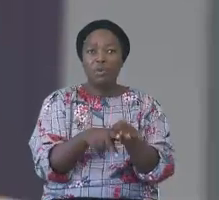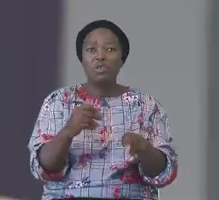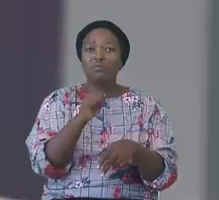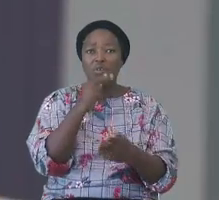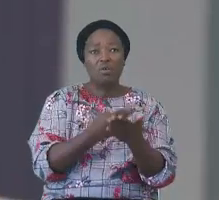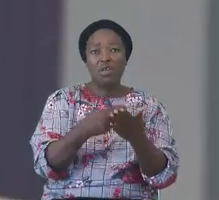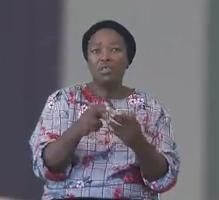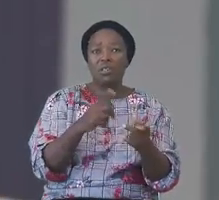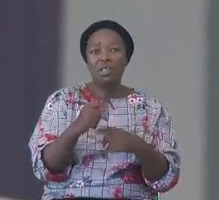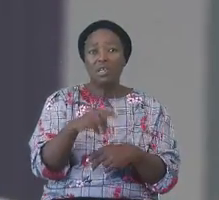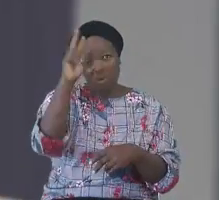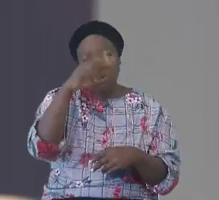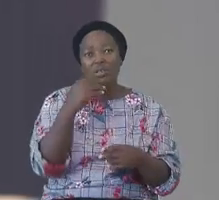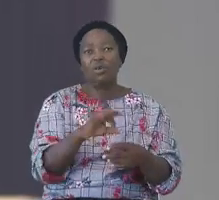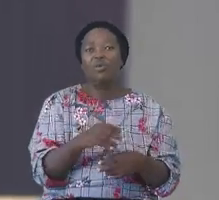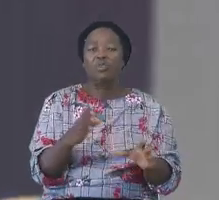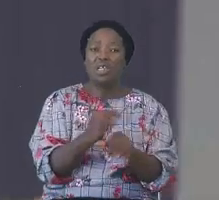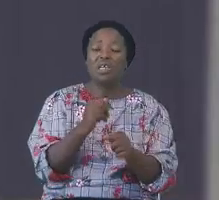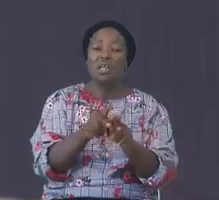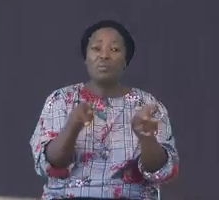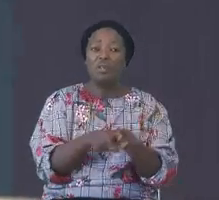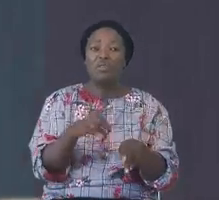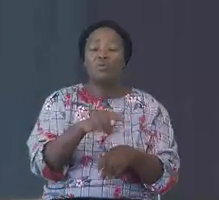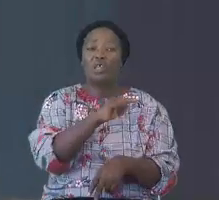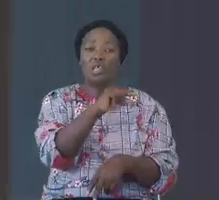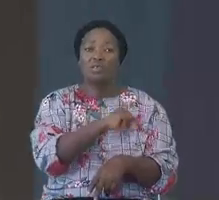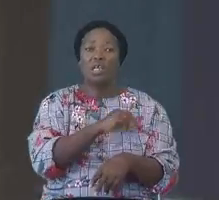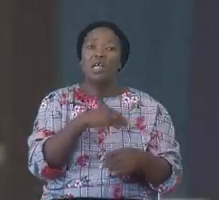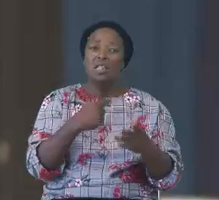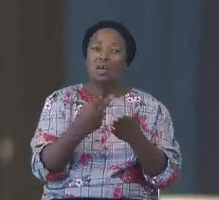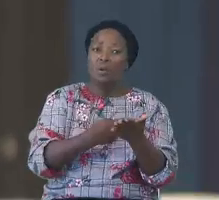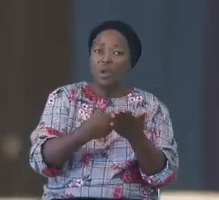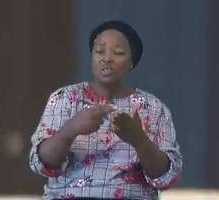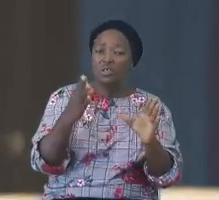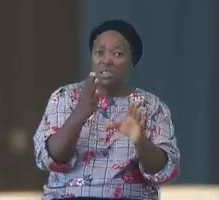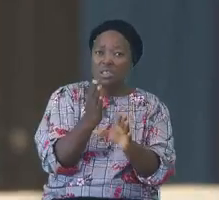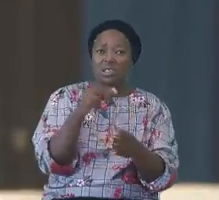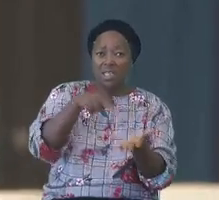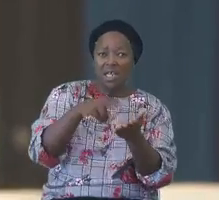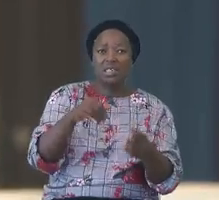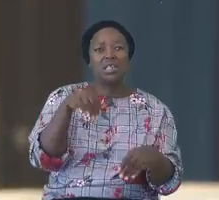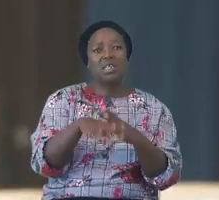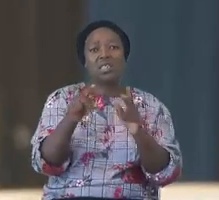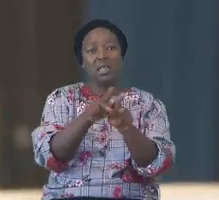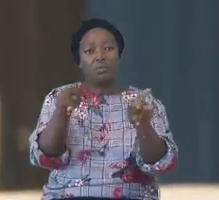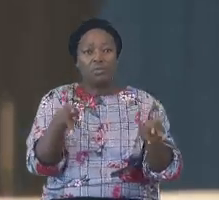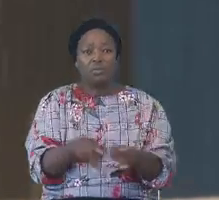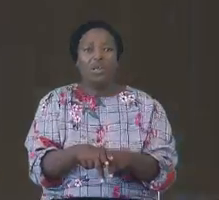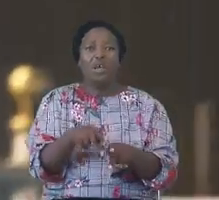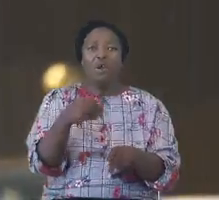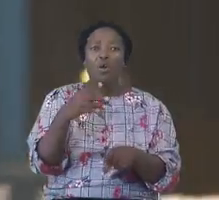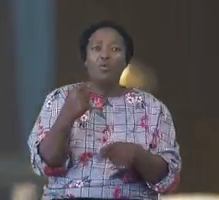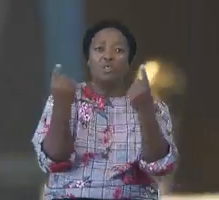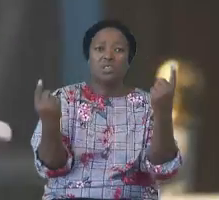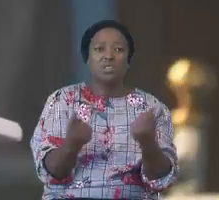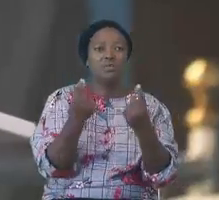injustes. C'est-à-dire le juste qui prend la place des injustes. L'innocent qui prend la place des coupables.